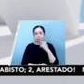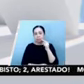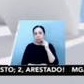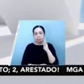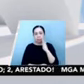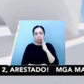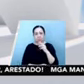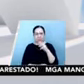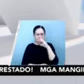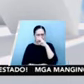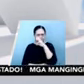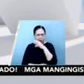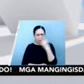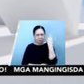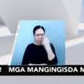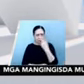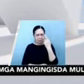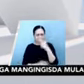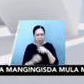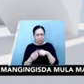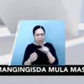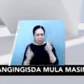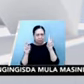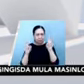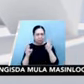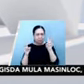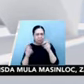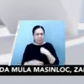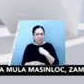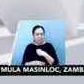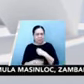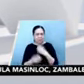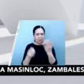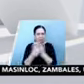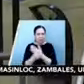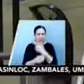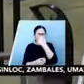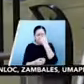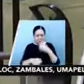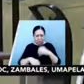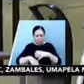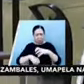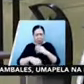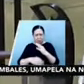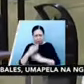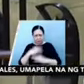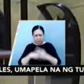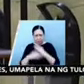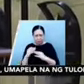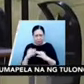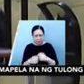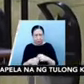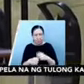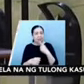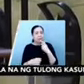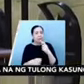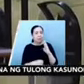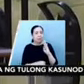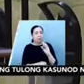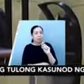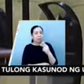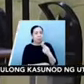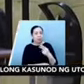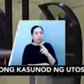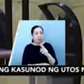isipin ang rason umano sa likod ng tinawag niyang Senate ay dahil sa namamagang paa. Sabi naman ni Revilla sa GMA Integrated